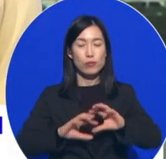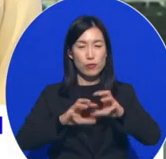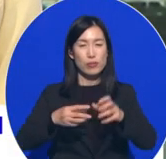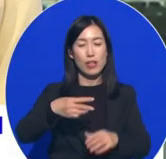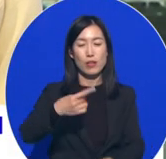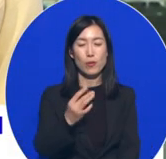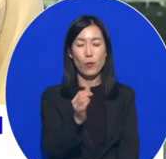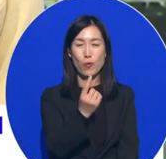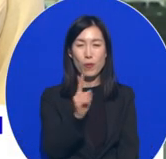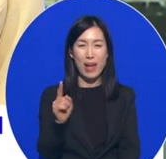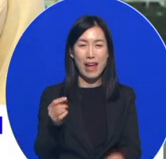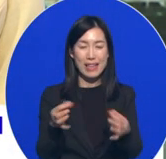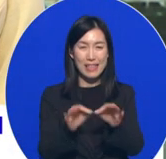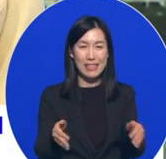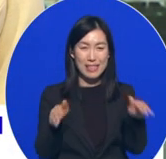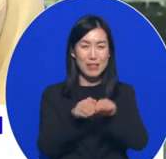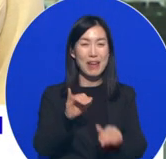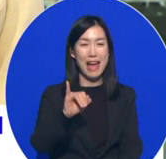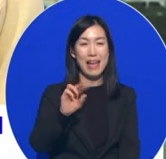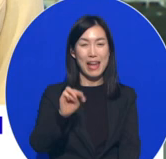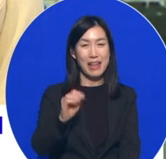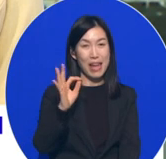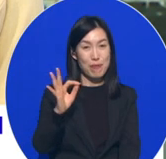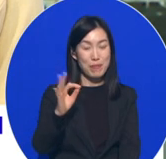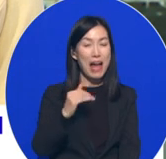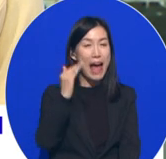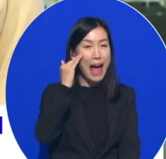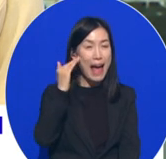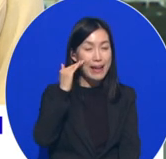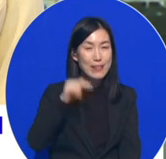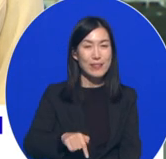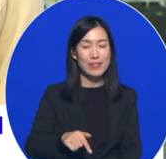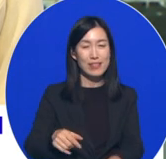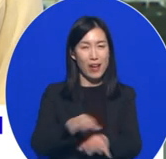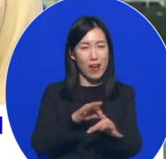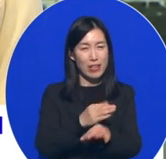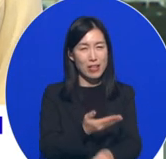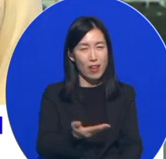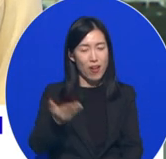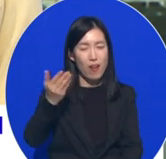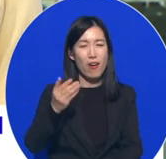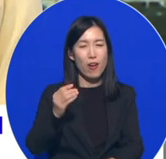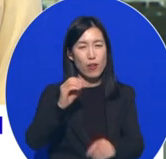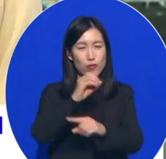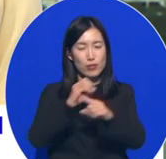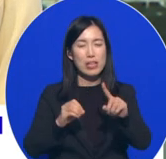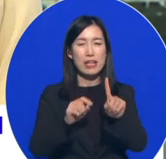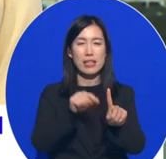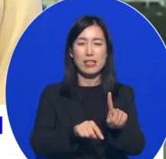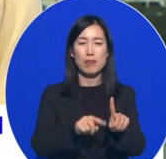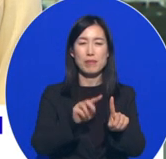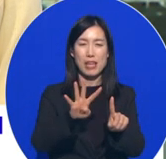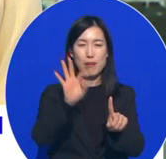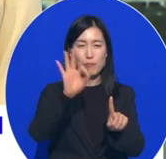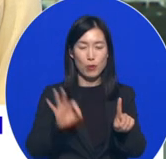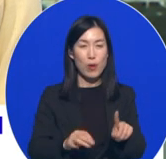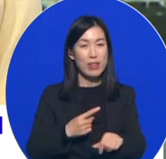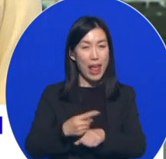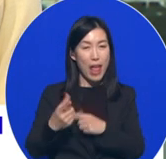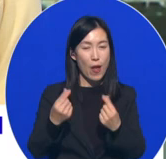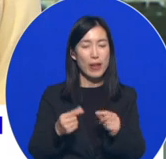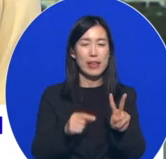IMF 우리나라의 올해 경제 성장률 전망치를 1.4% 유지하고 내년 성장률도 기존과